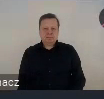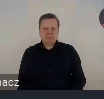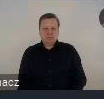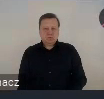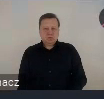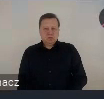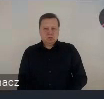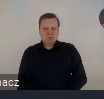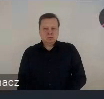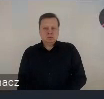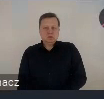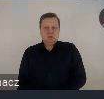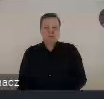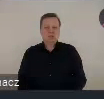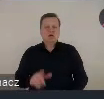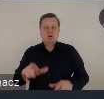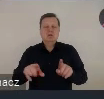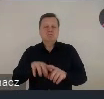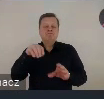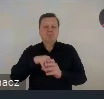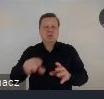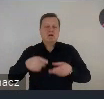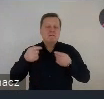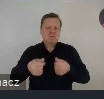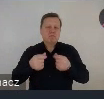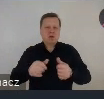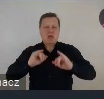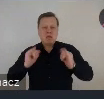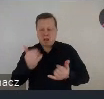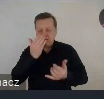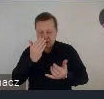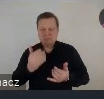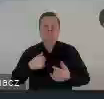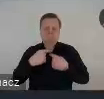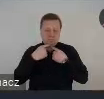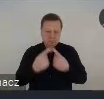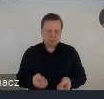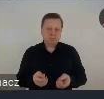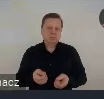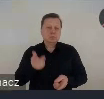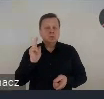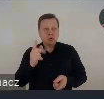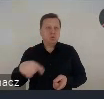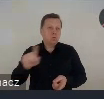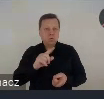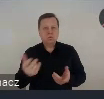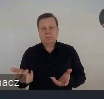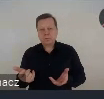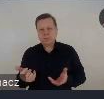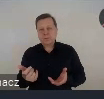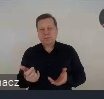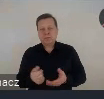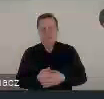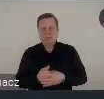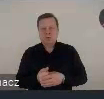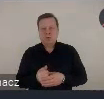jakie działania w jego ramach są finansowane, żeby tym z Państwa, którzy jakby jeszcze